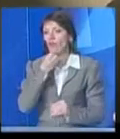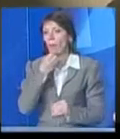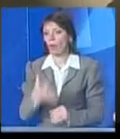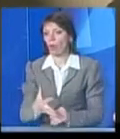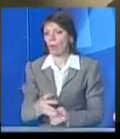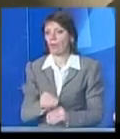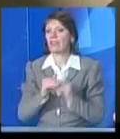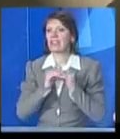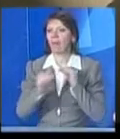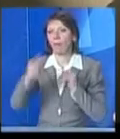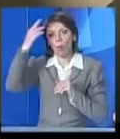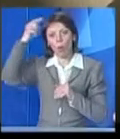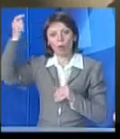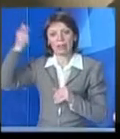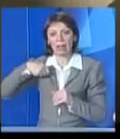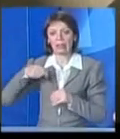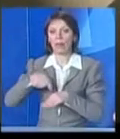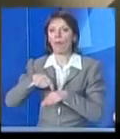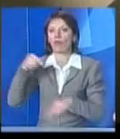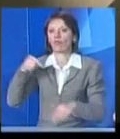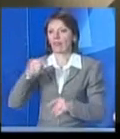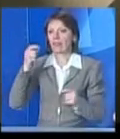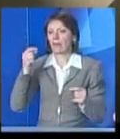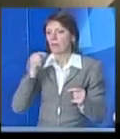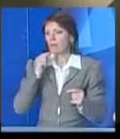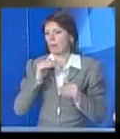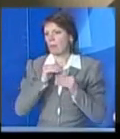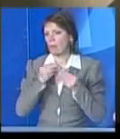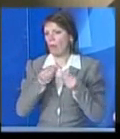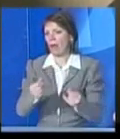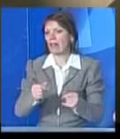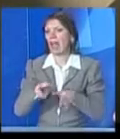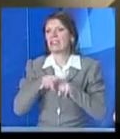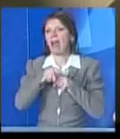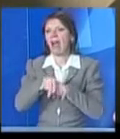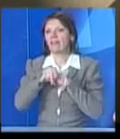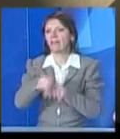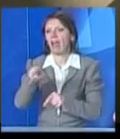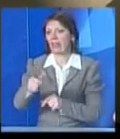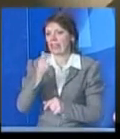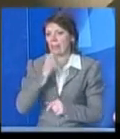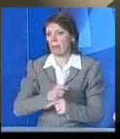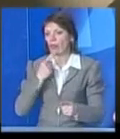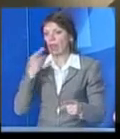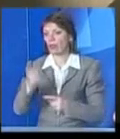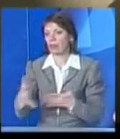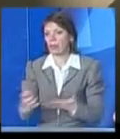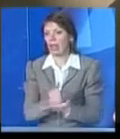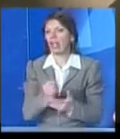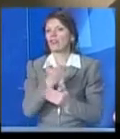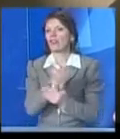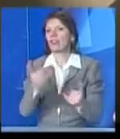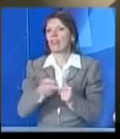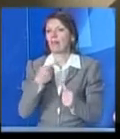В степу козацьким почувайся паном, скачи, а він прохтяг на всі боки. Чи не тому ім'ям